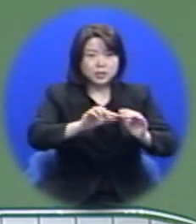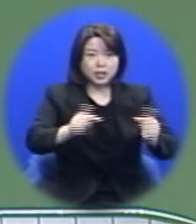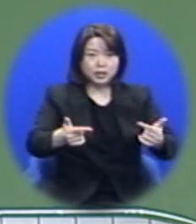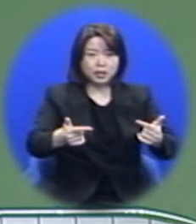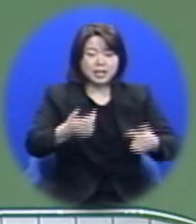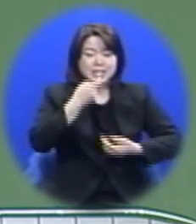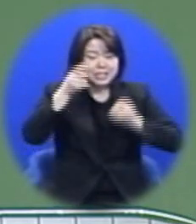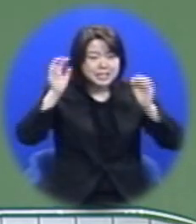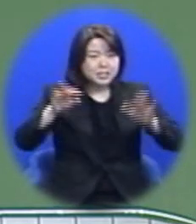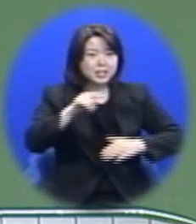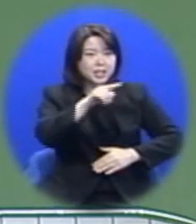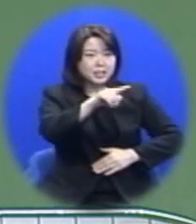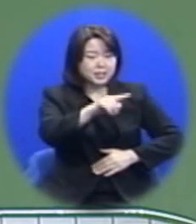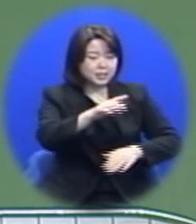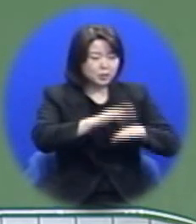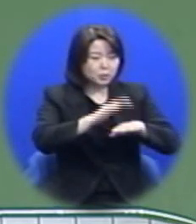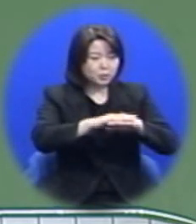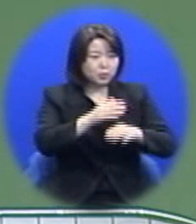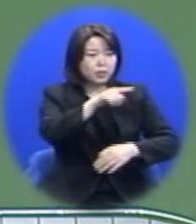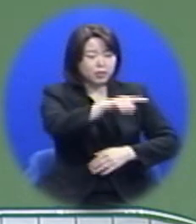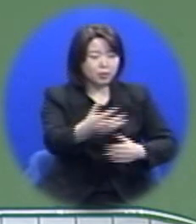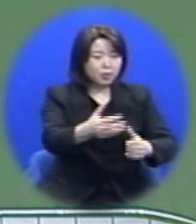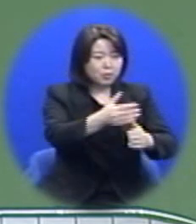그들의 손으로 너를 붙들어줄 것이다.